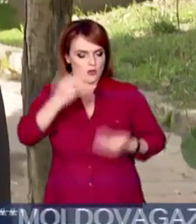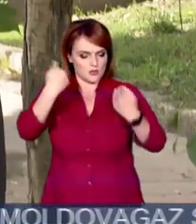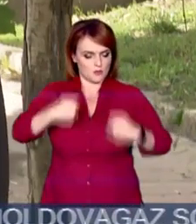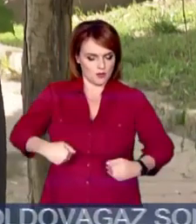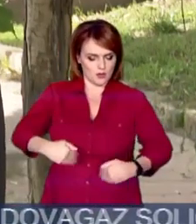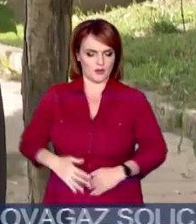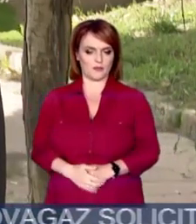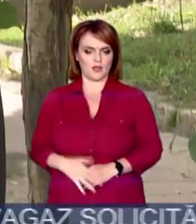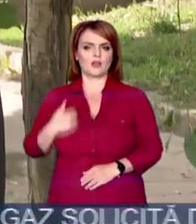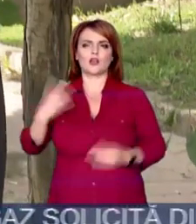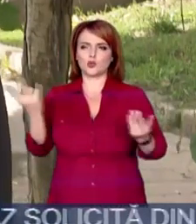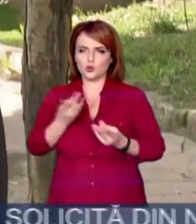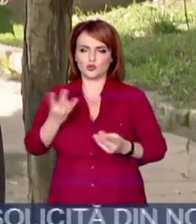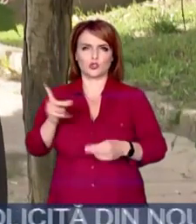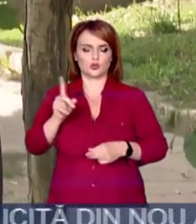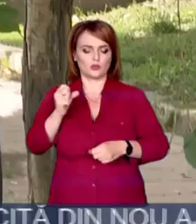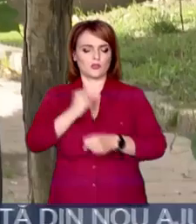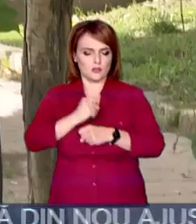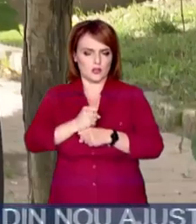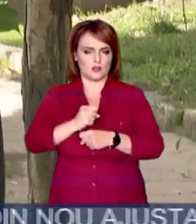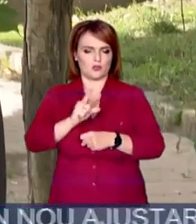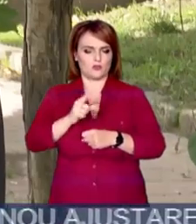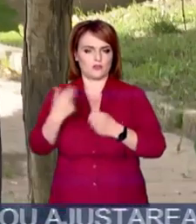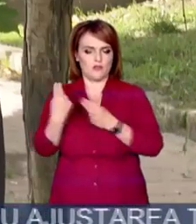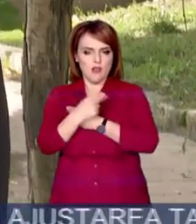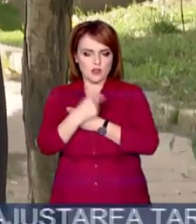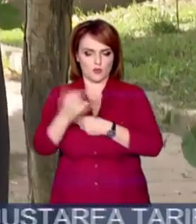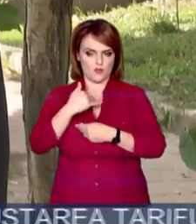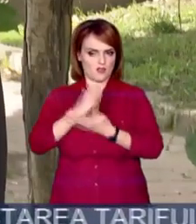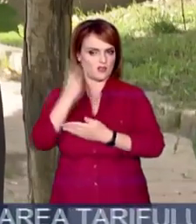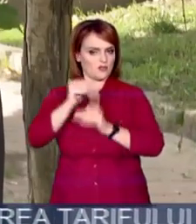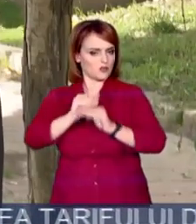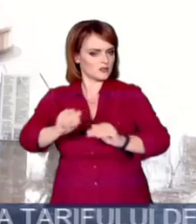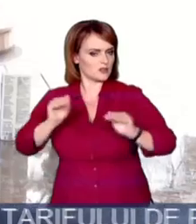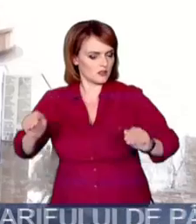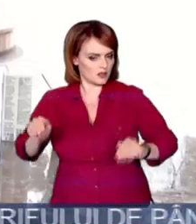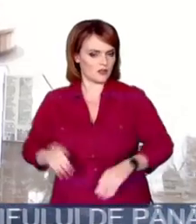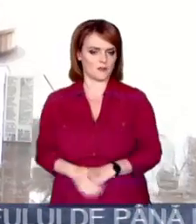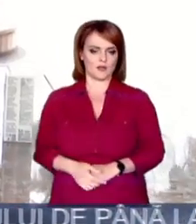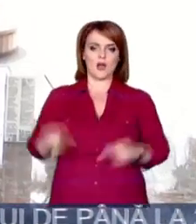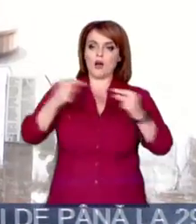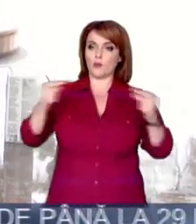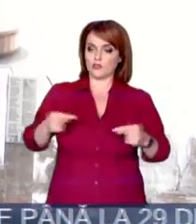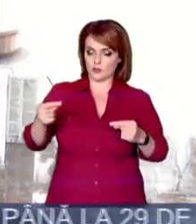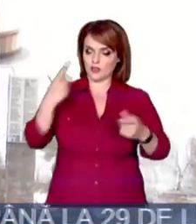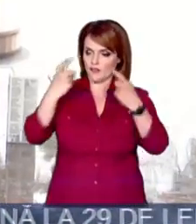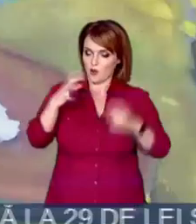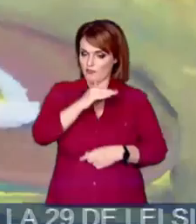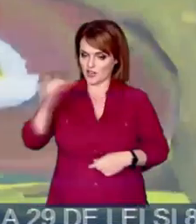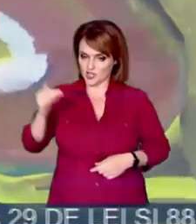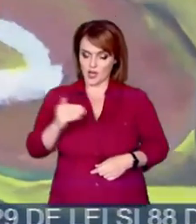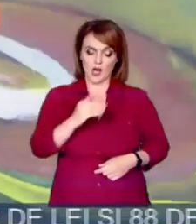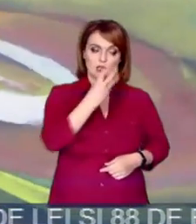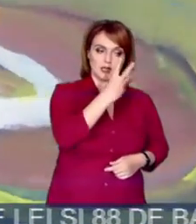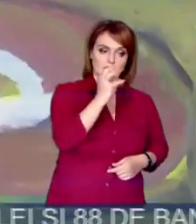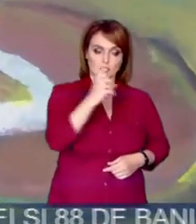reanimez. Eu am doi copii. Eu sunt nădejdea lor. Potrivit datelor oficiale, 3 din 4